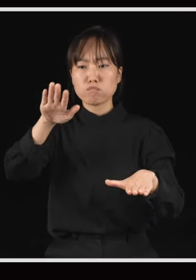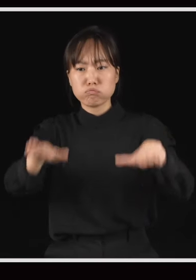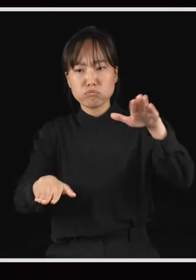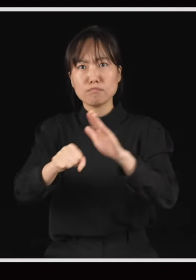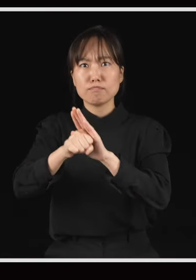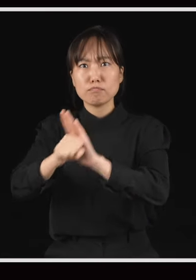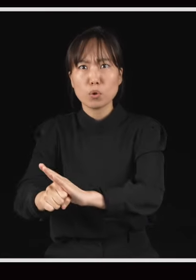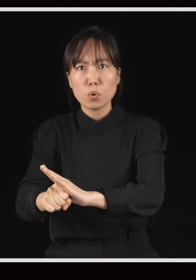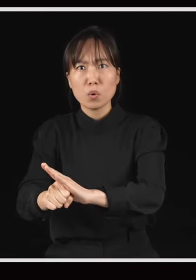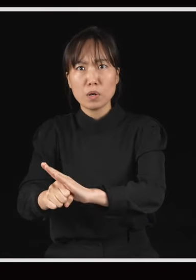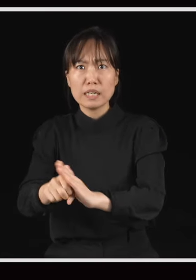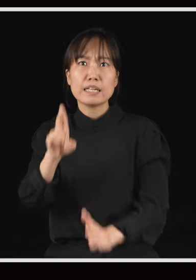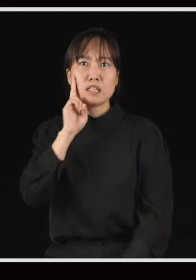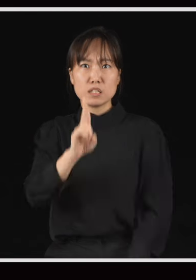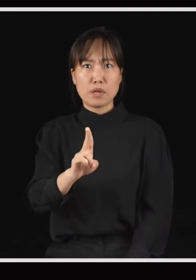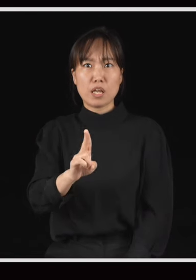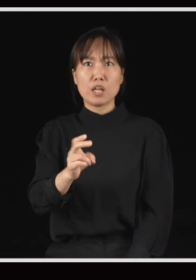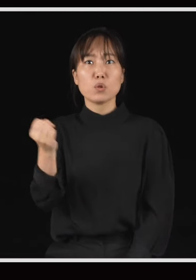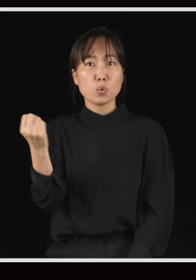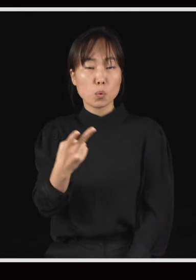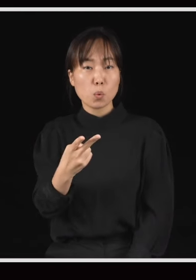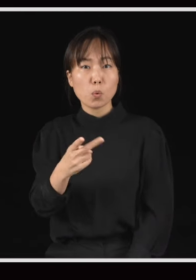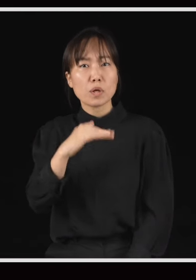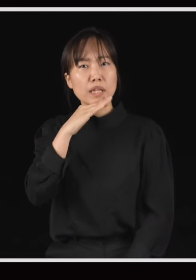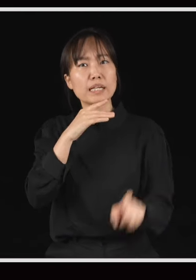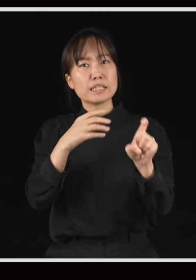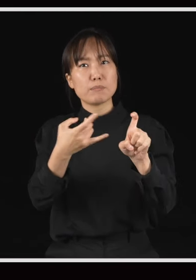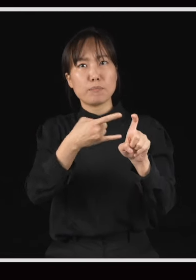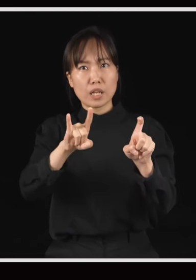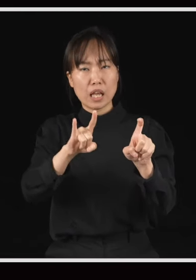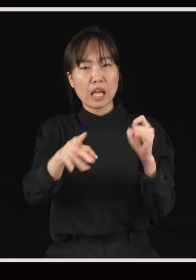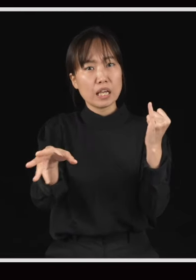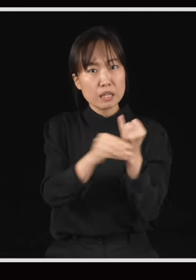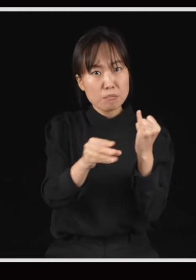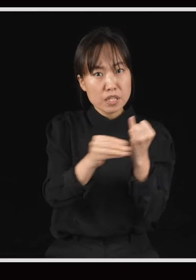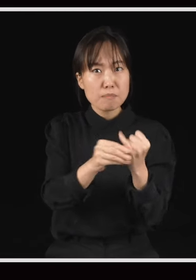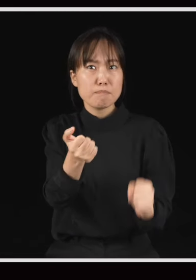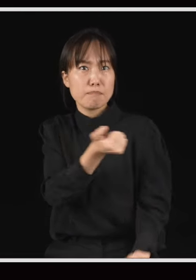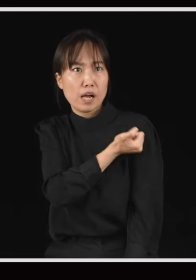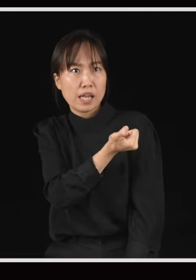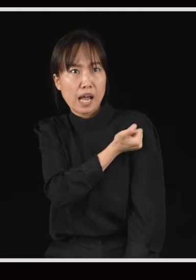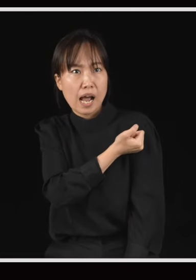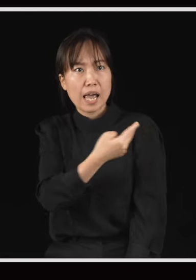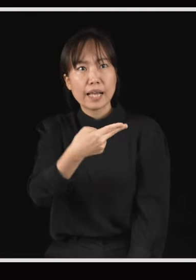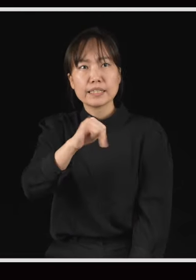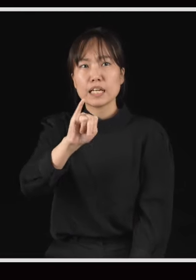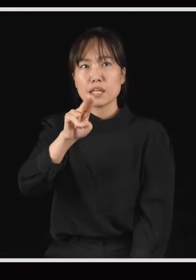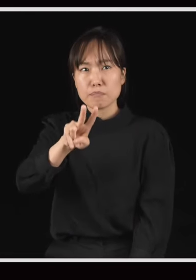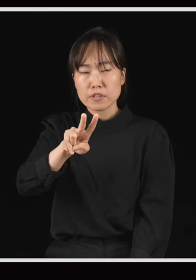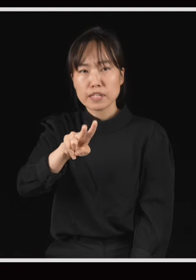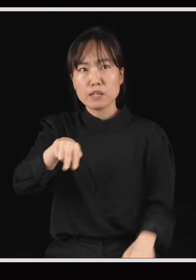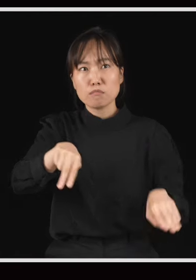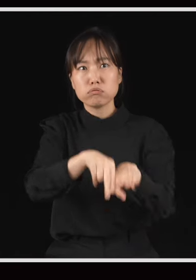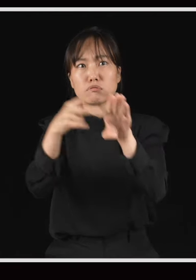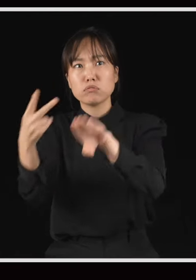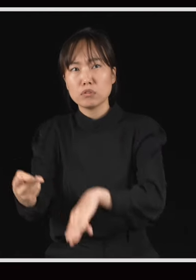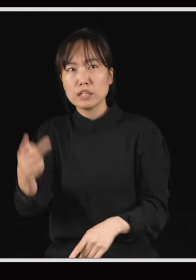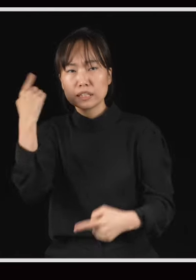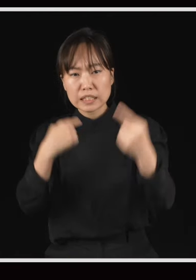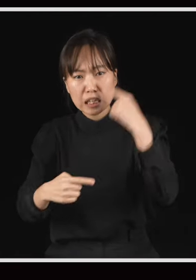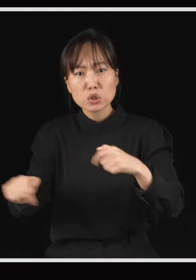또 사회적인 그런 분리가 심하다. 거기에 그리고 이제 10대의 임신, 약물, HIV, 자동차